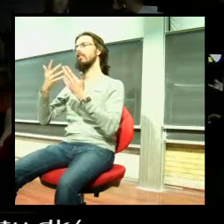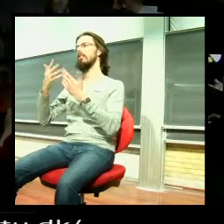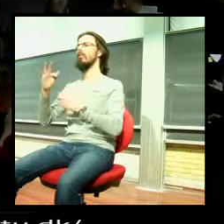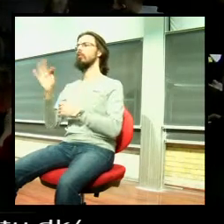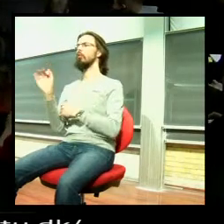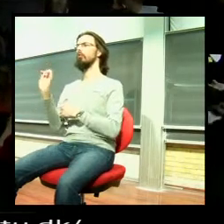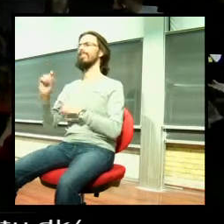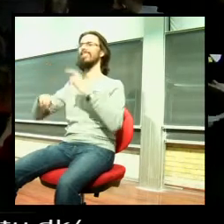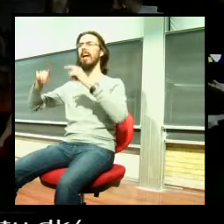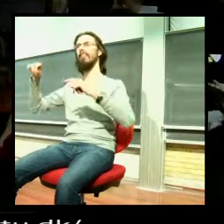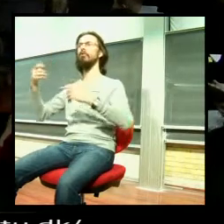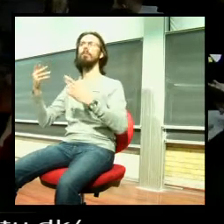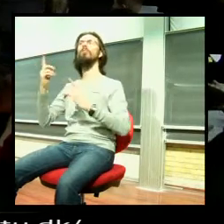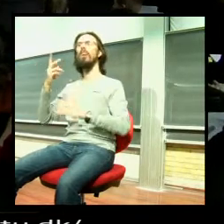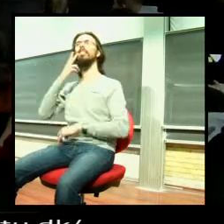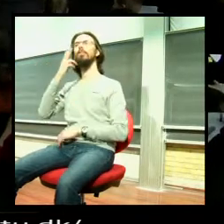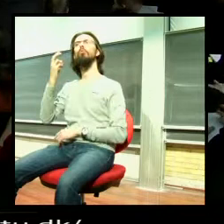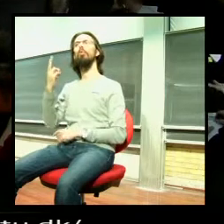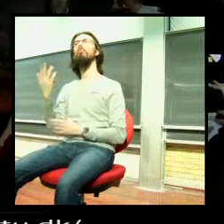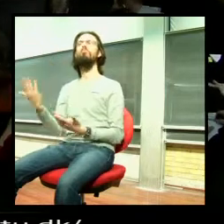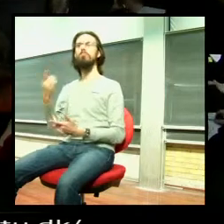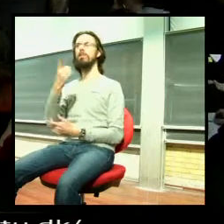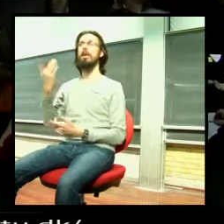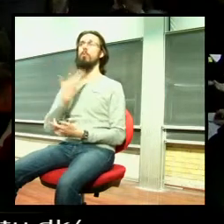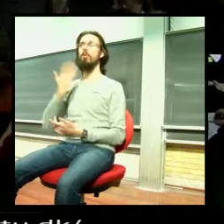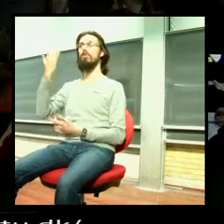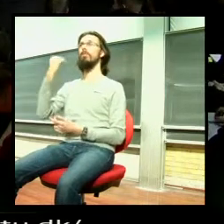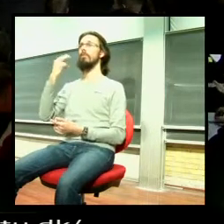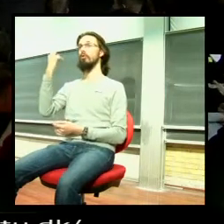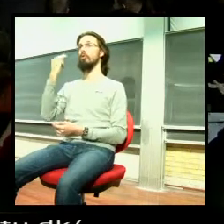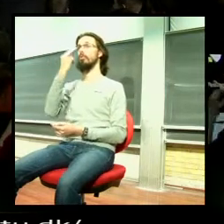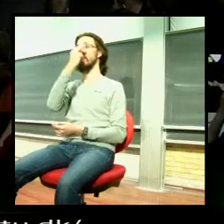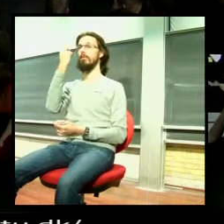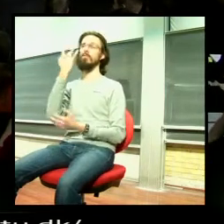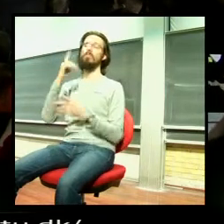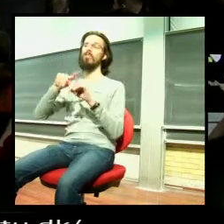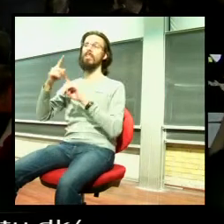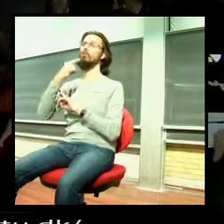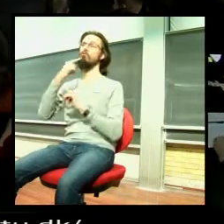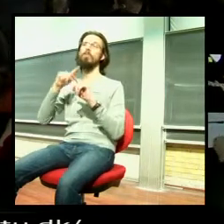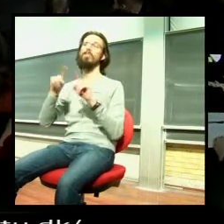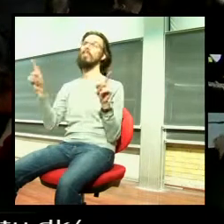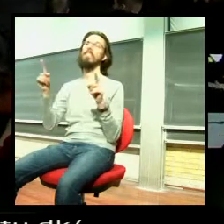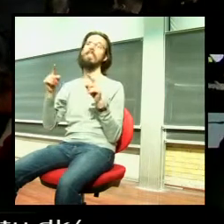ser ud? Det har I jo prøvet i gymnasiet med forskellige typer differentialligninger.